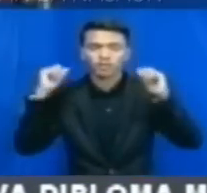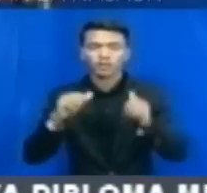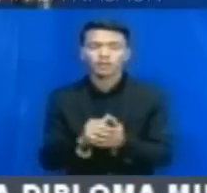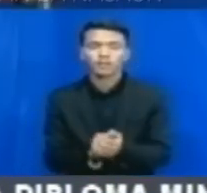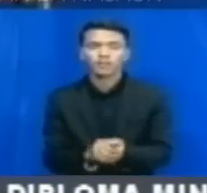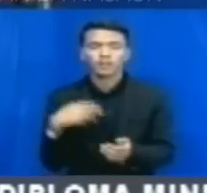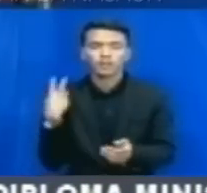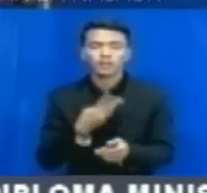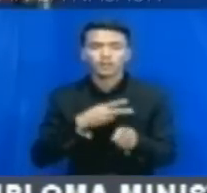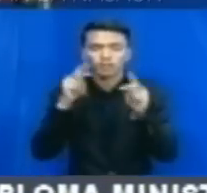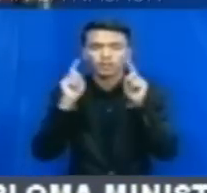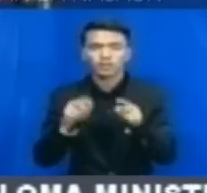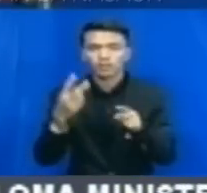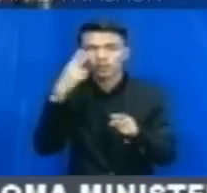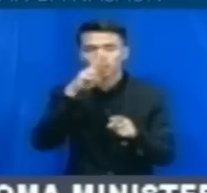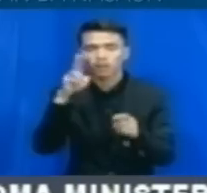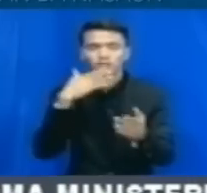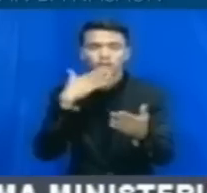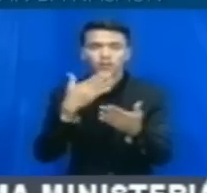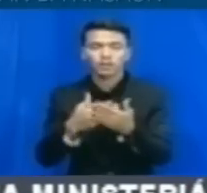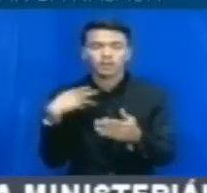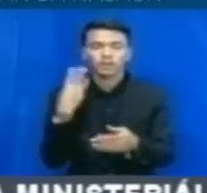nebe mak ita persis hari di dia, ye tanya nasan udah ne,